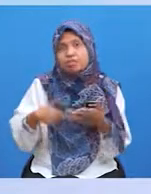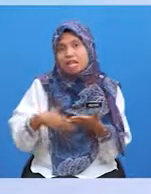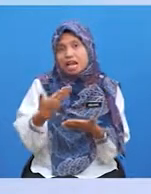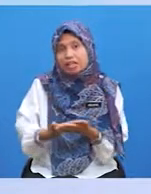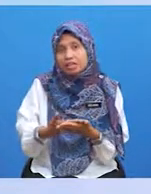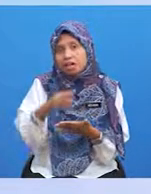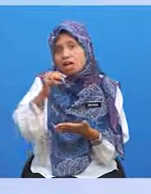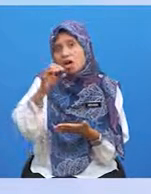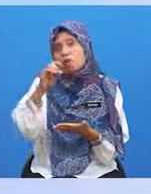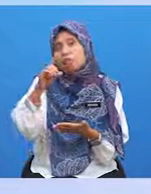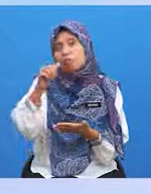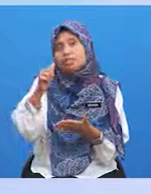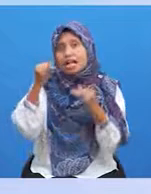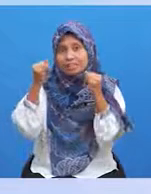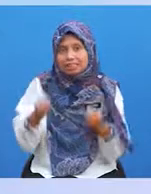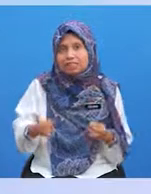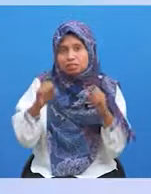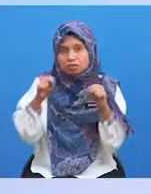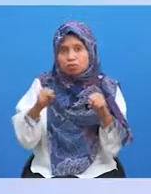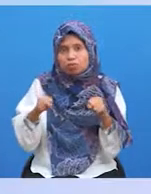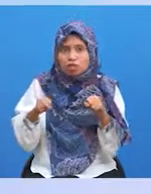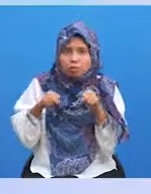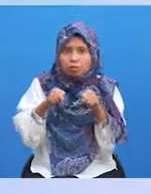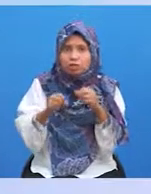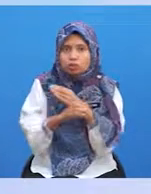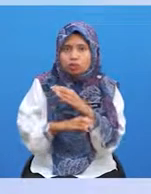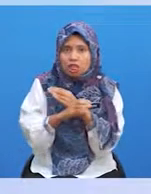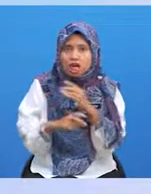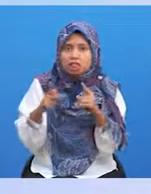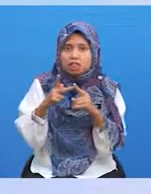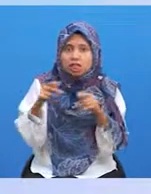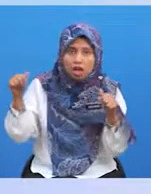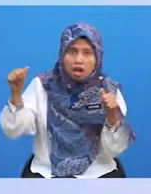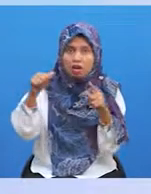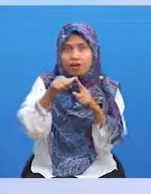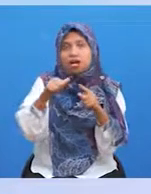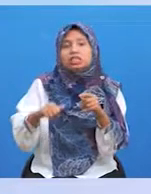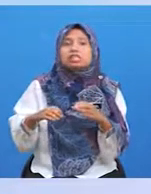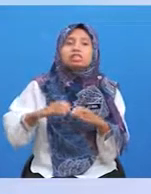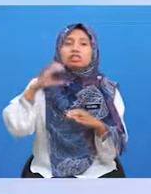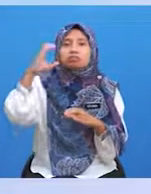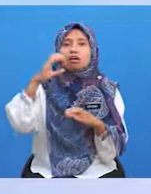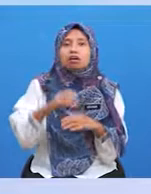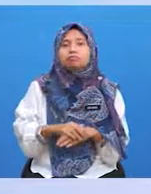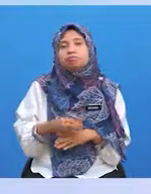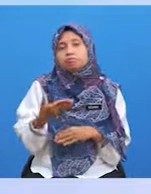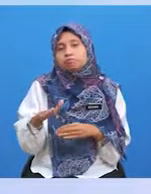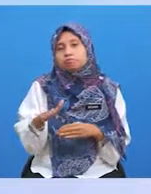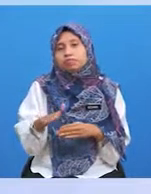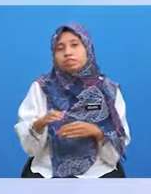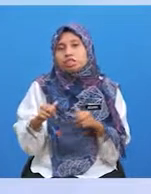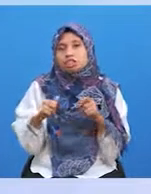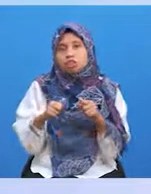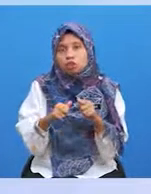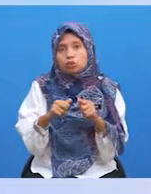insan yang dapat memacu negara ke arah kecemerlangan. Kemudian,